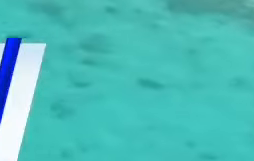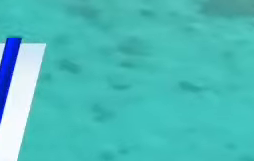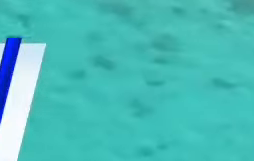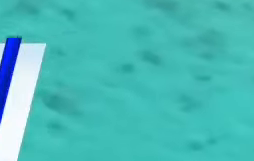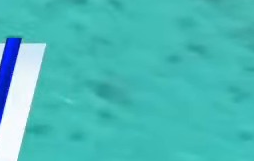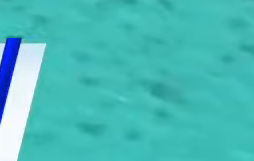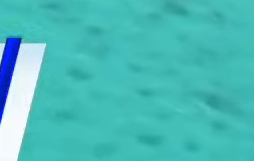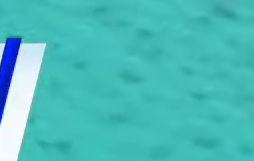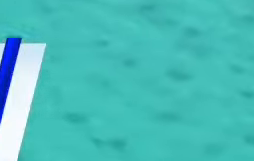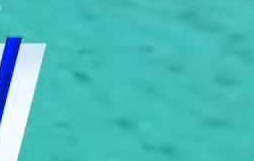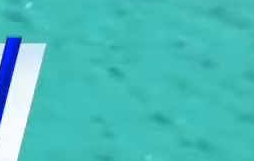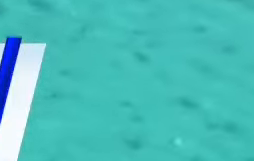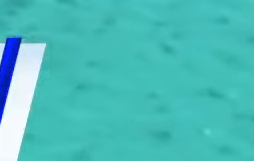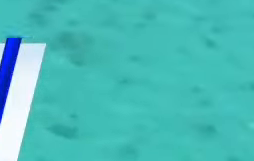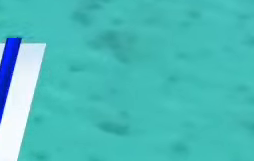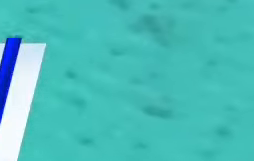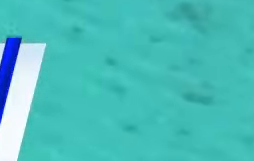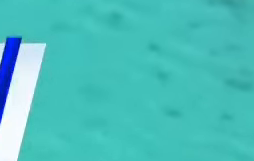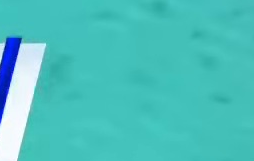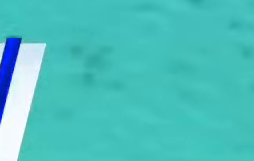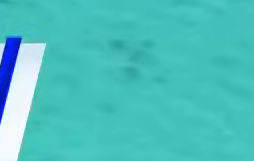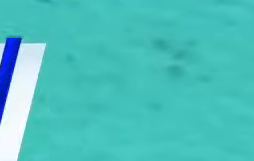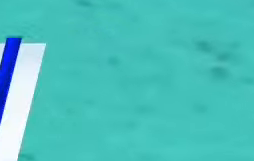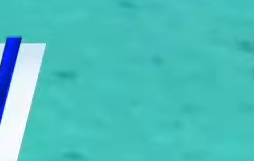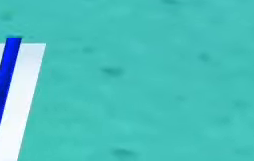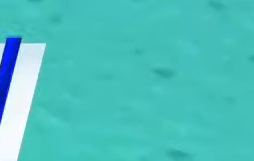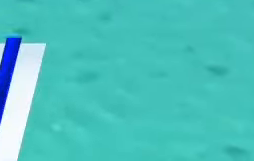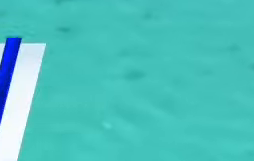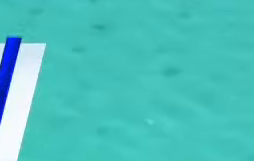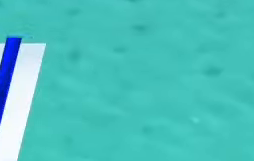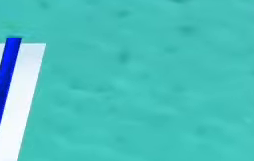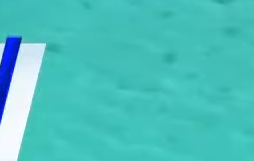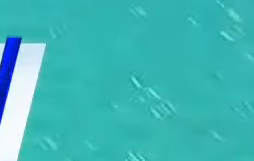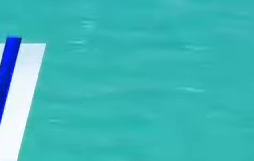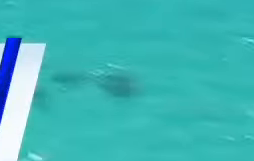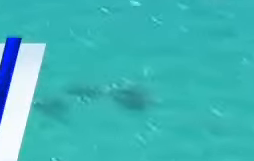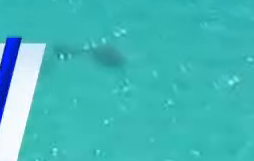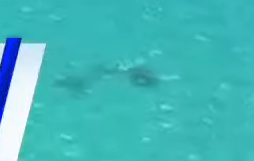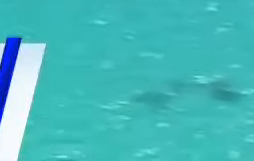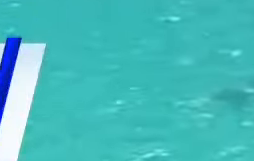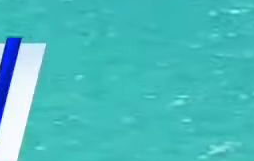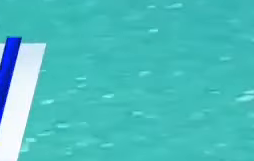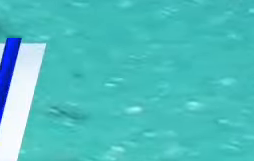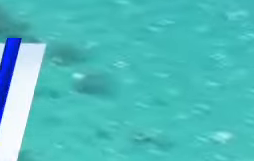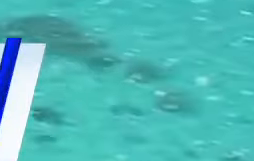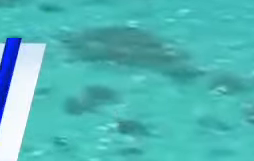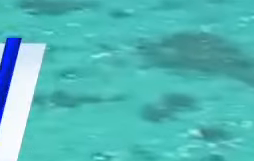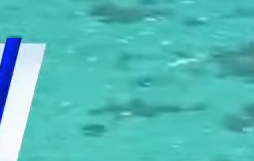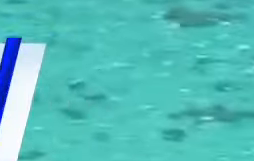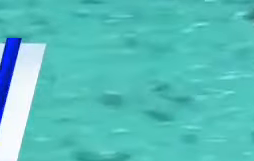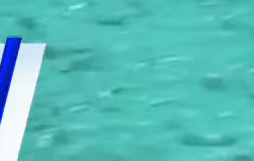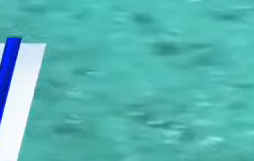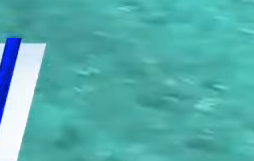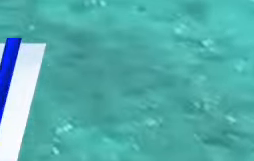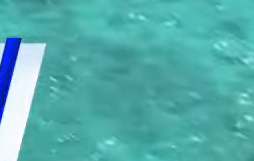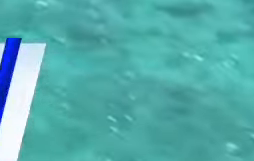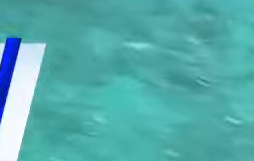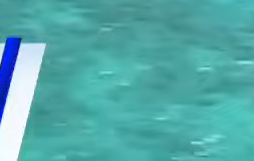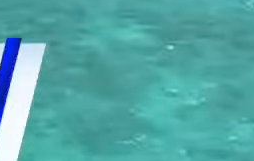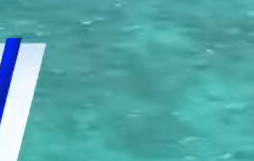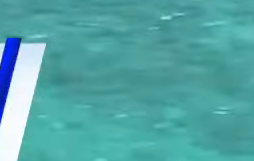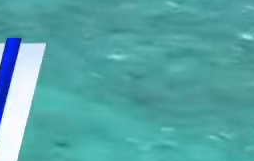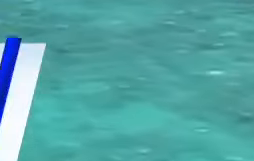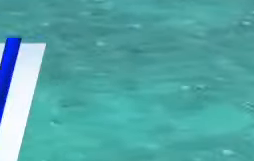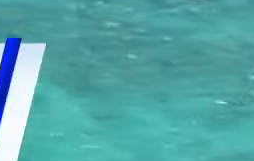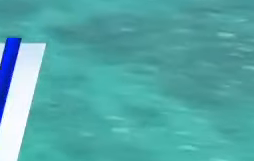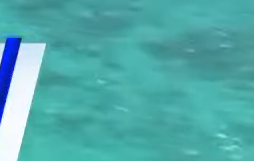na mapatunayan may pagkasira ng coral sa Bajo de Masinloc. Kung mapapatunayan, maaari raw ipadala ang mga ebidensya sa Department of